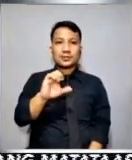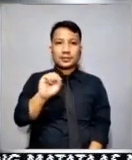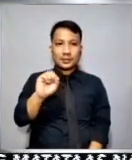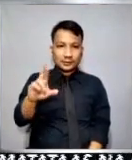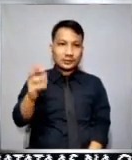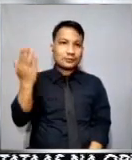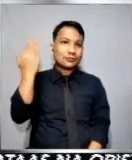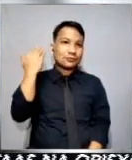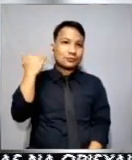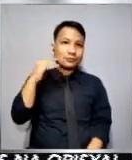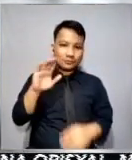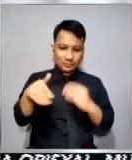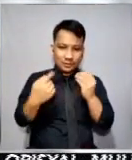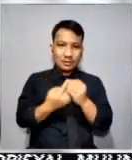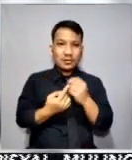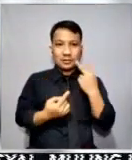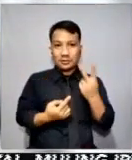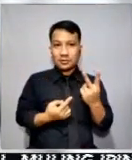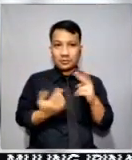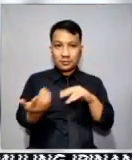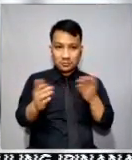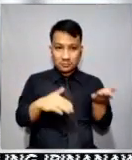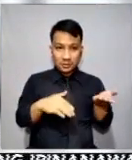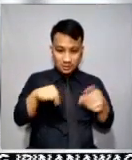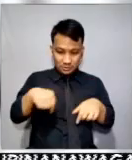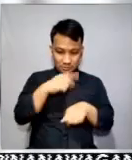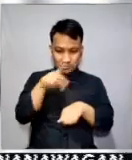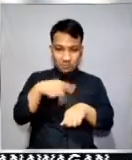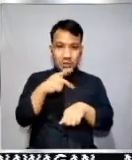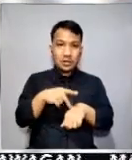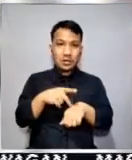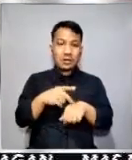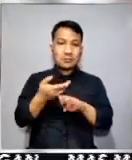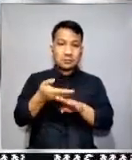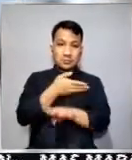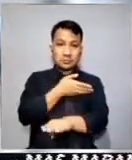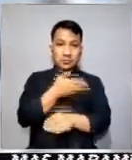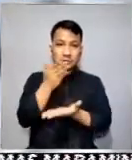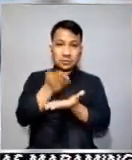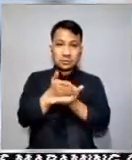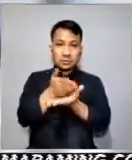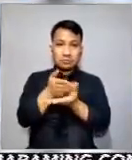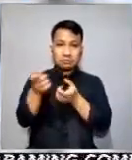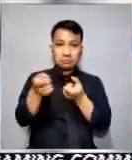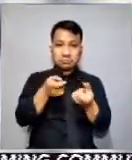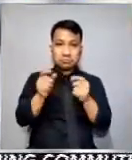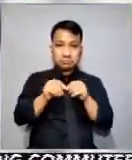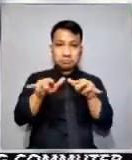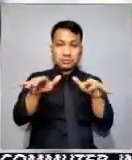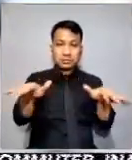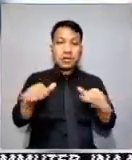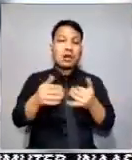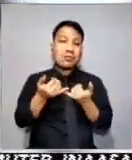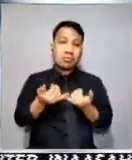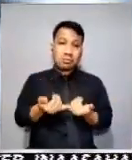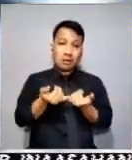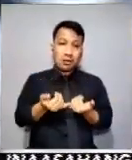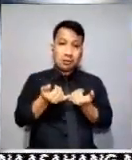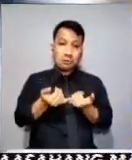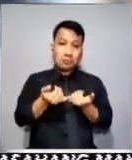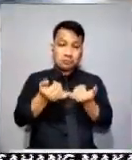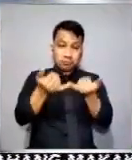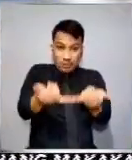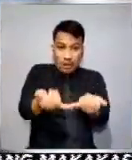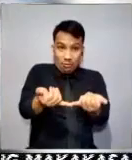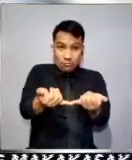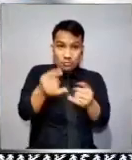2 ang namatay sa SARS bago napigilan ang community transmission. Ngayon, dahil umaabot na sa 3,000 hanggang 4,000